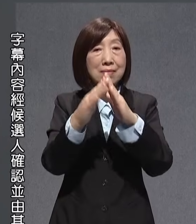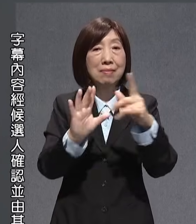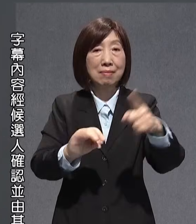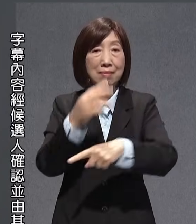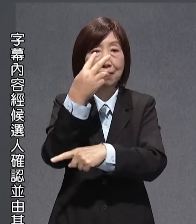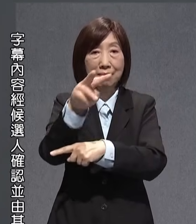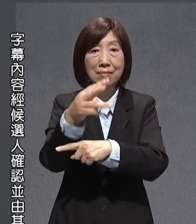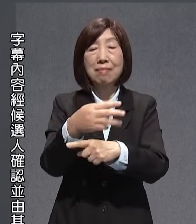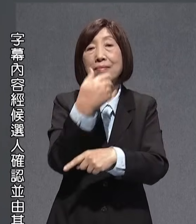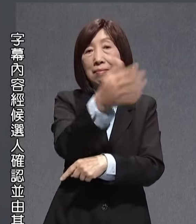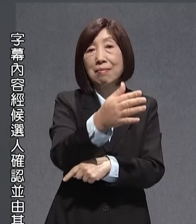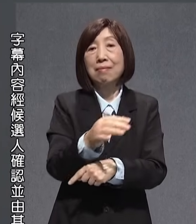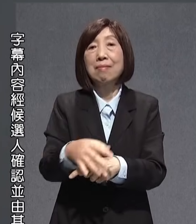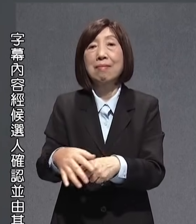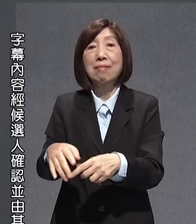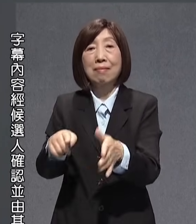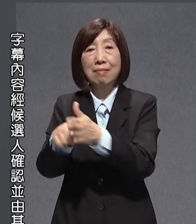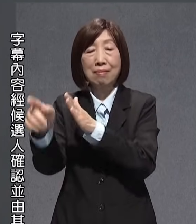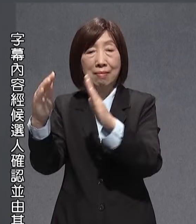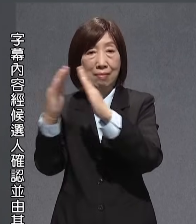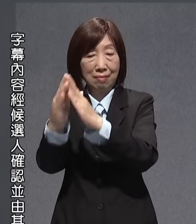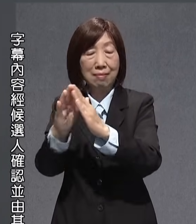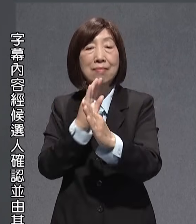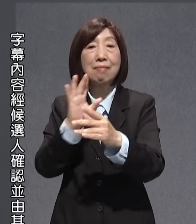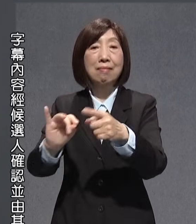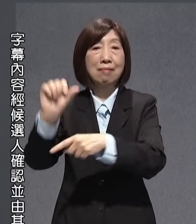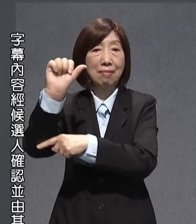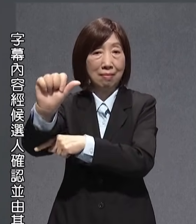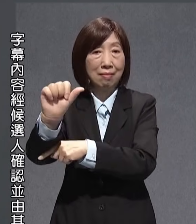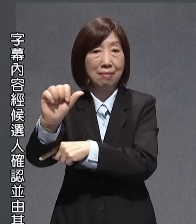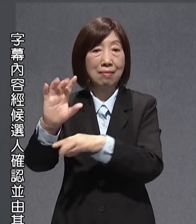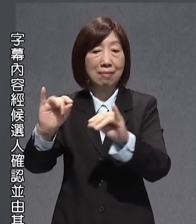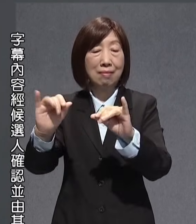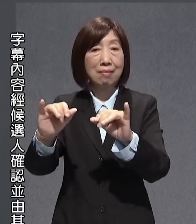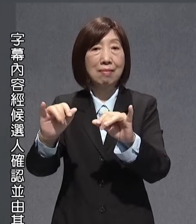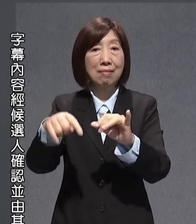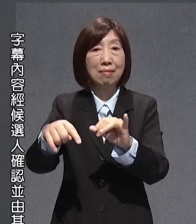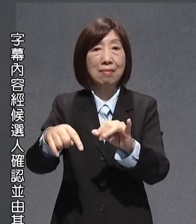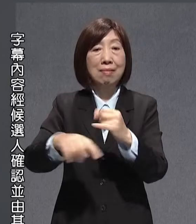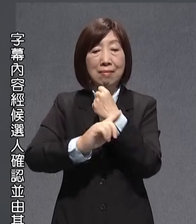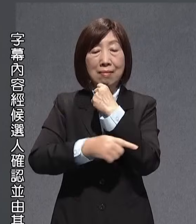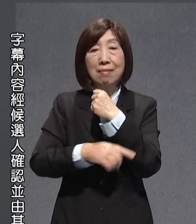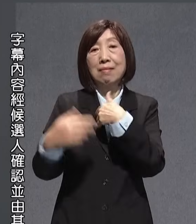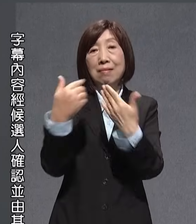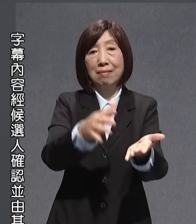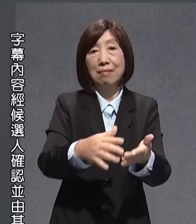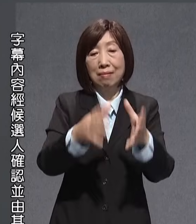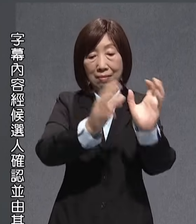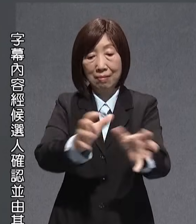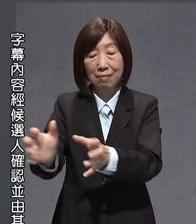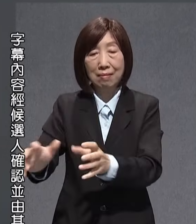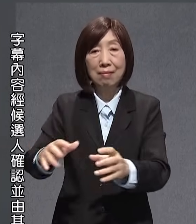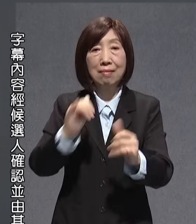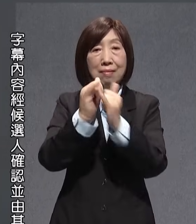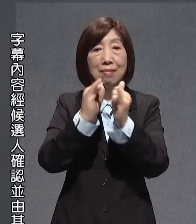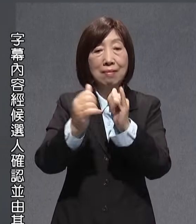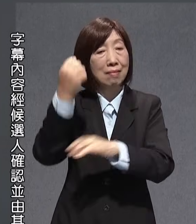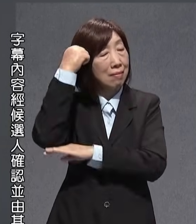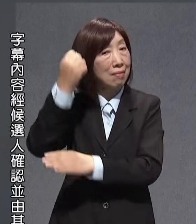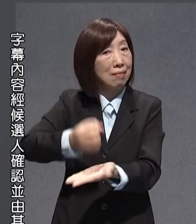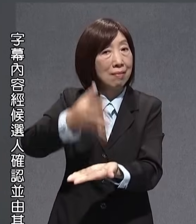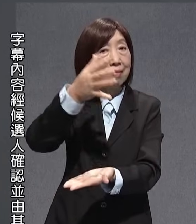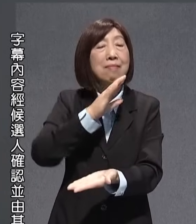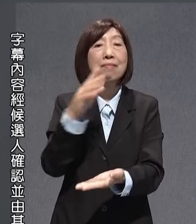面积，直辖市可以提供5%的土地面积来盖社会住宅。我举一个例子来